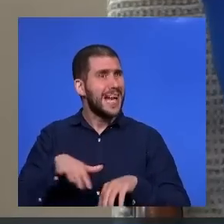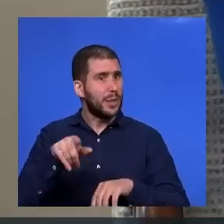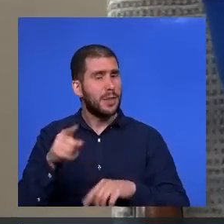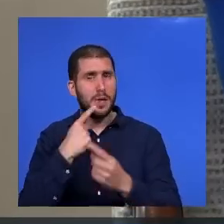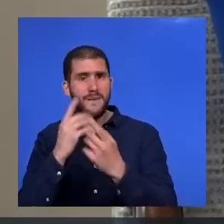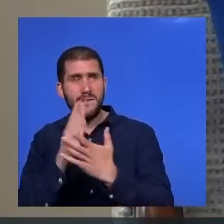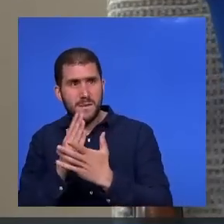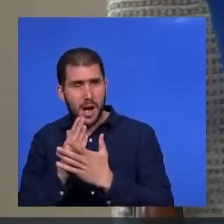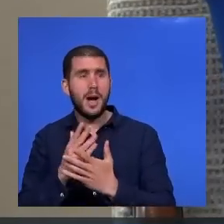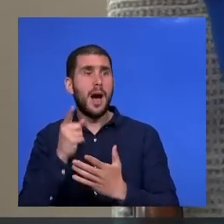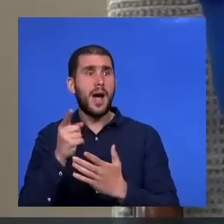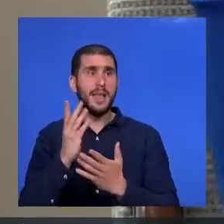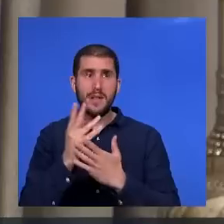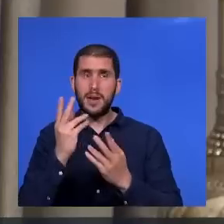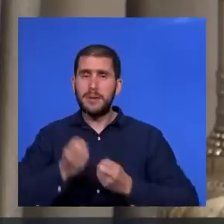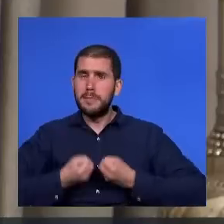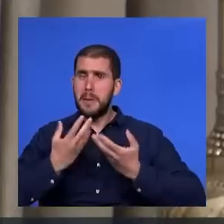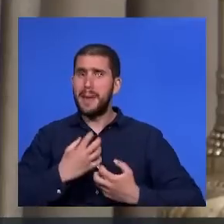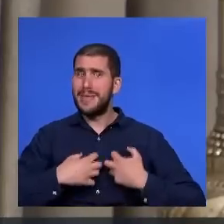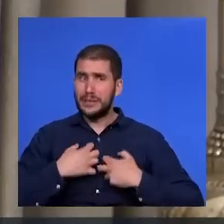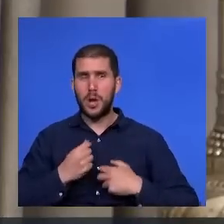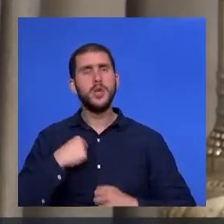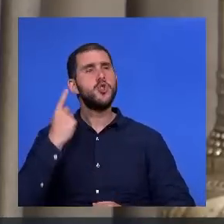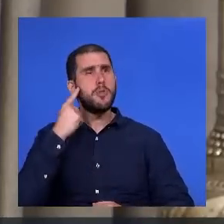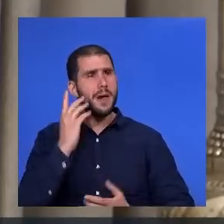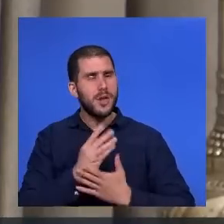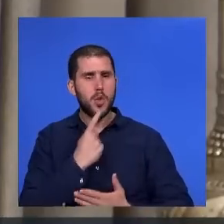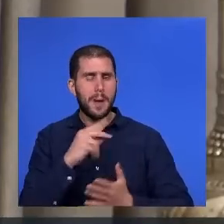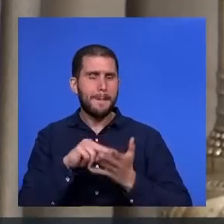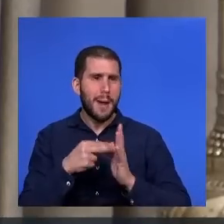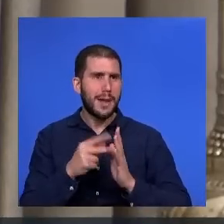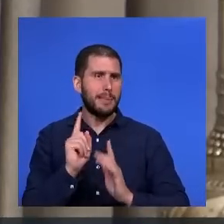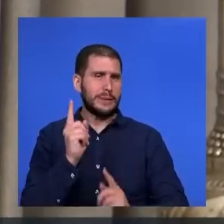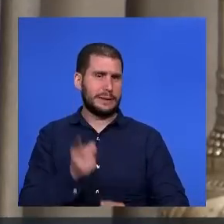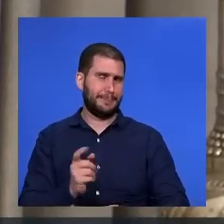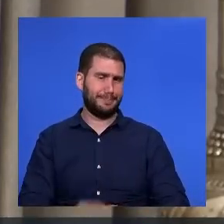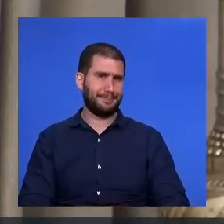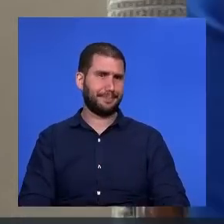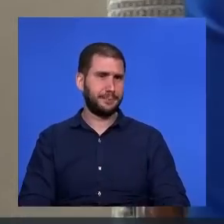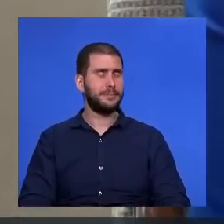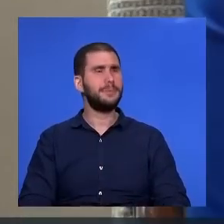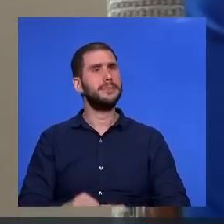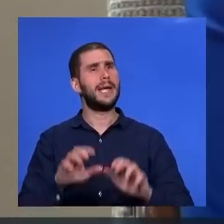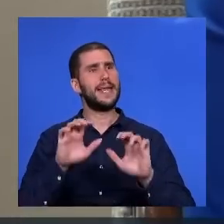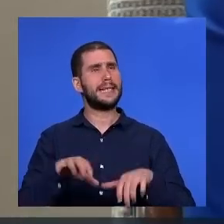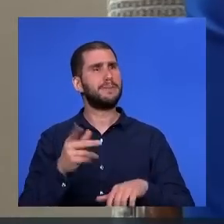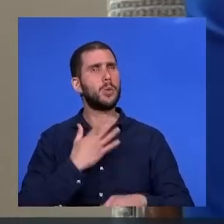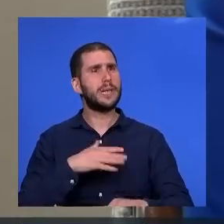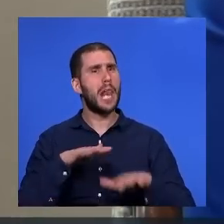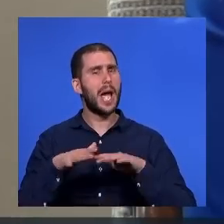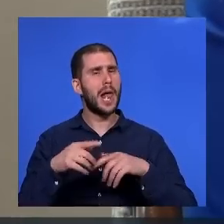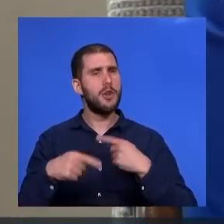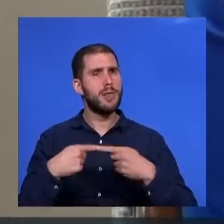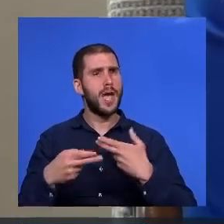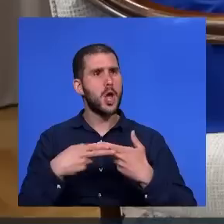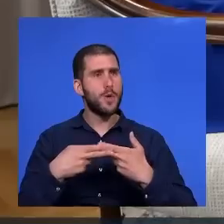שמביעים את התסכול בפניך? דברים שאני שומע, אני אומר בחדר למי שאני צריך לומר. אדוני הנשיא, מה תרצה לאחל לנו לשנה